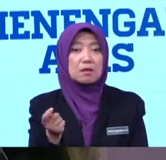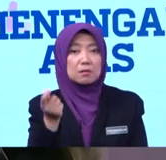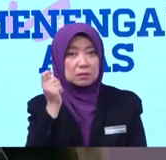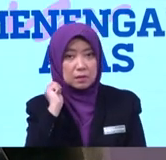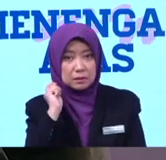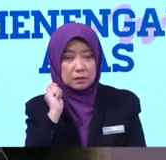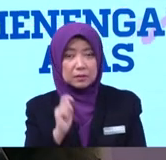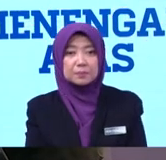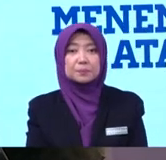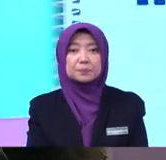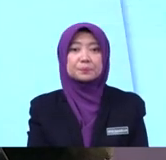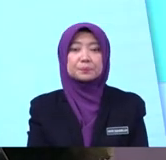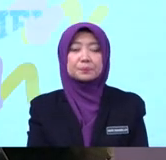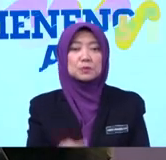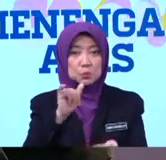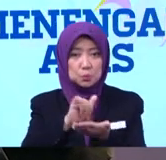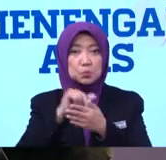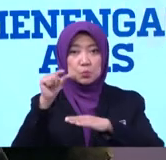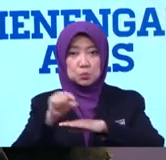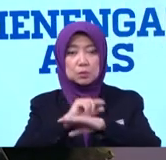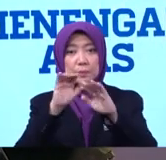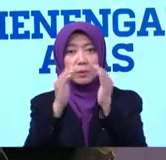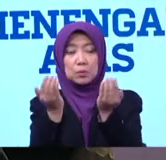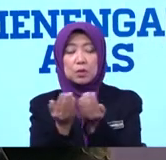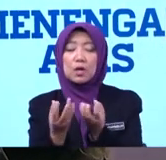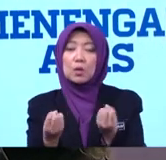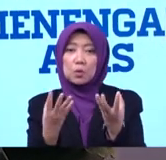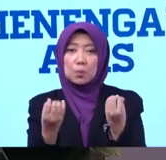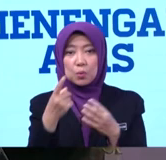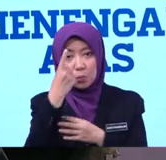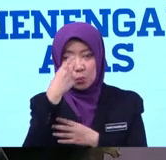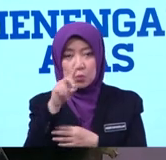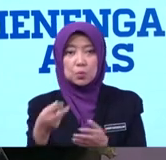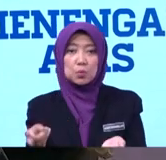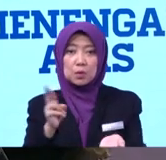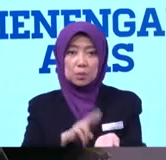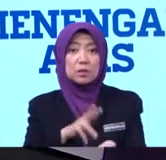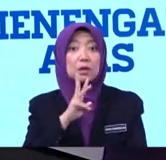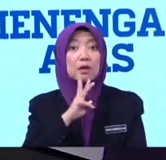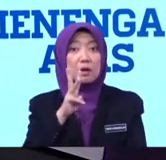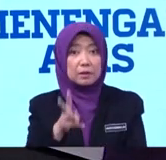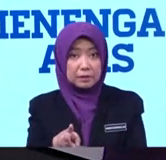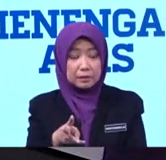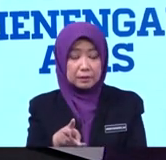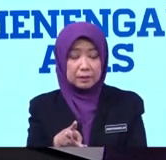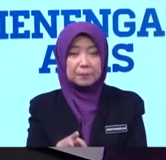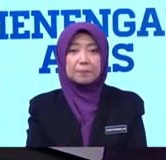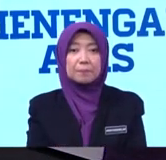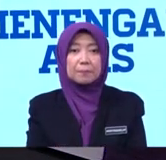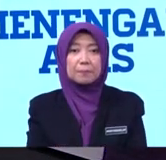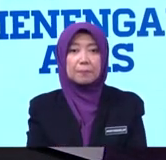penggunaan bobola lumpur untuk merawat air yang tercemar itu adalah untuk